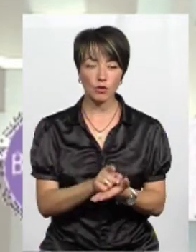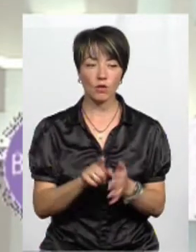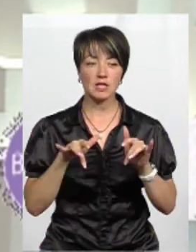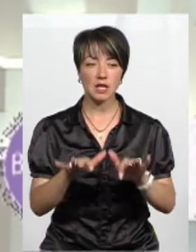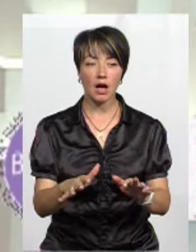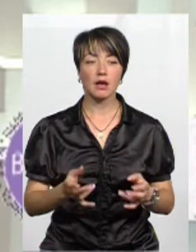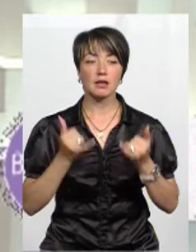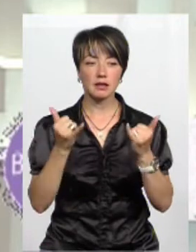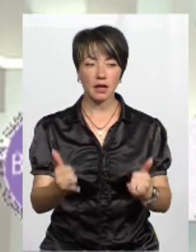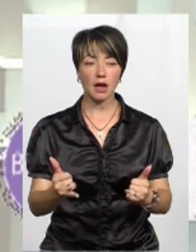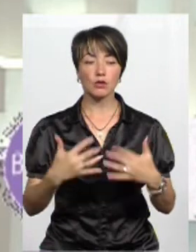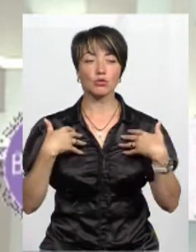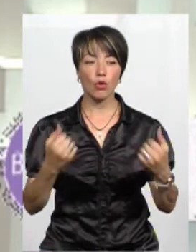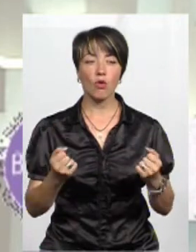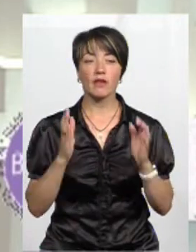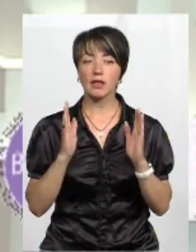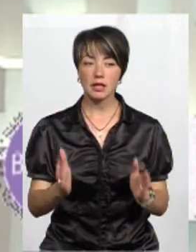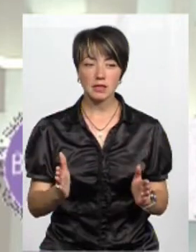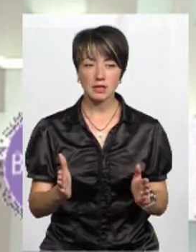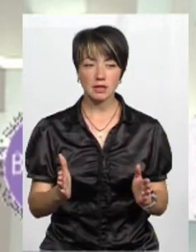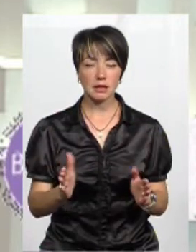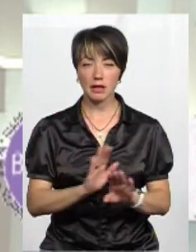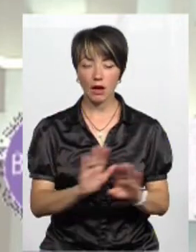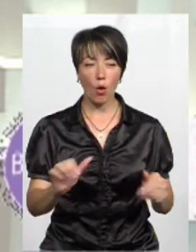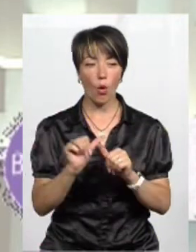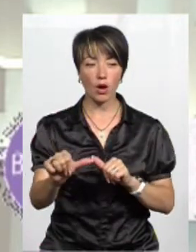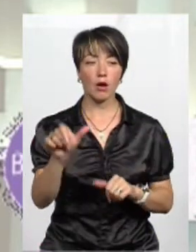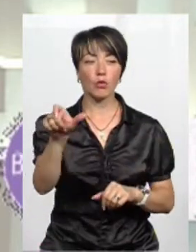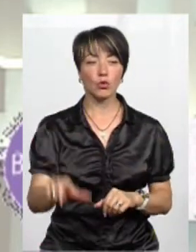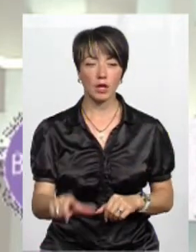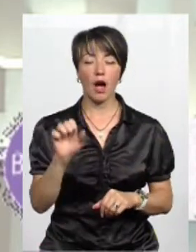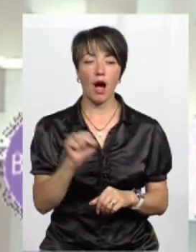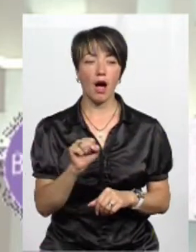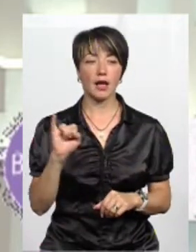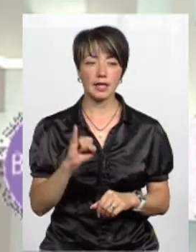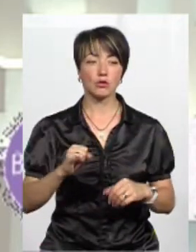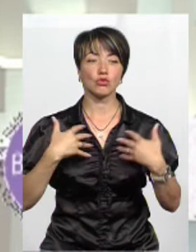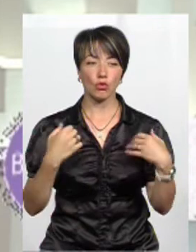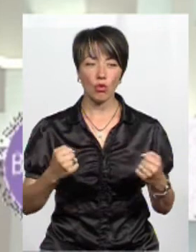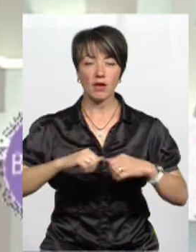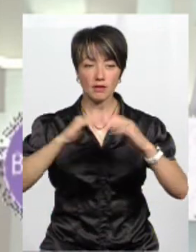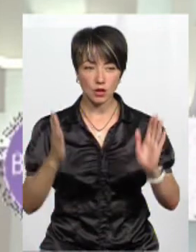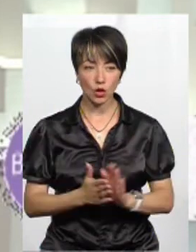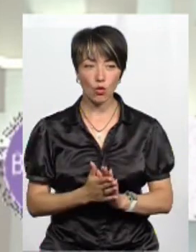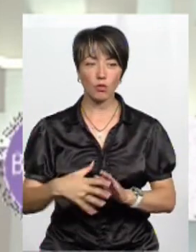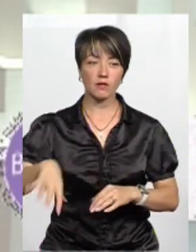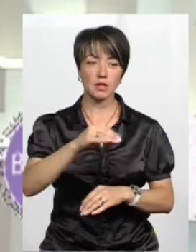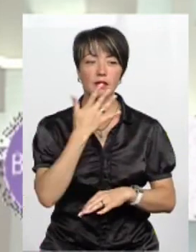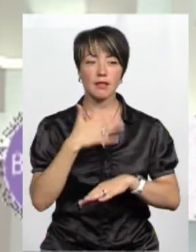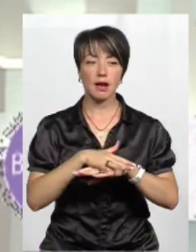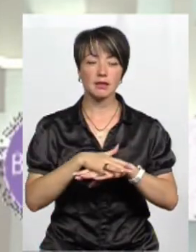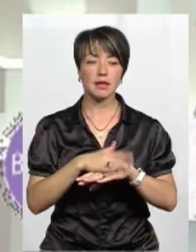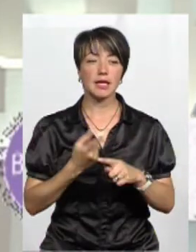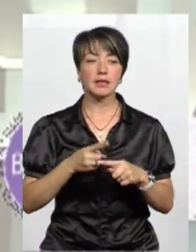обов'язковий захід для здоров'я не тільки окремої людини, а в цілому для всієї нації.